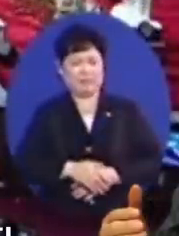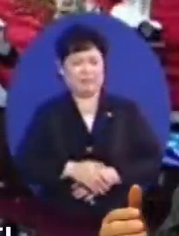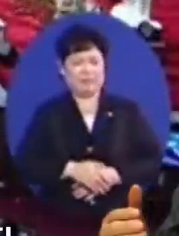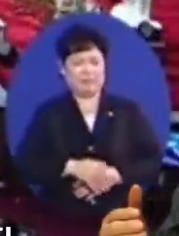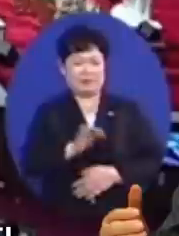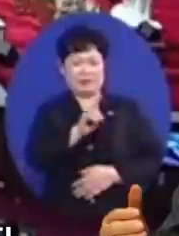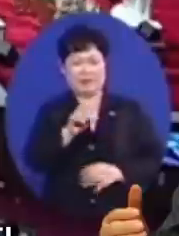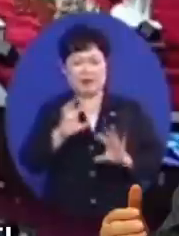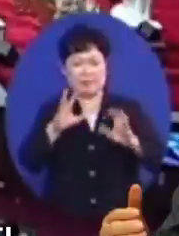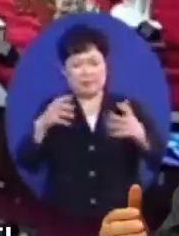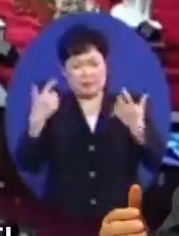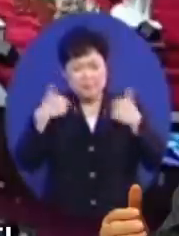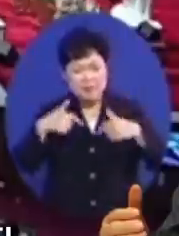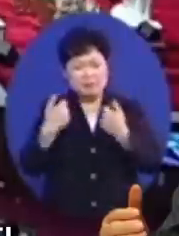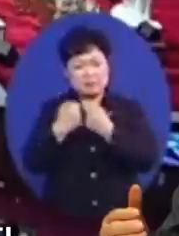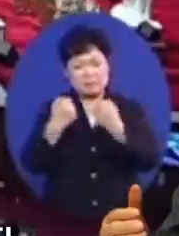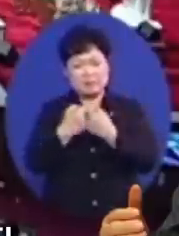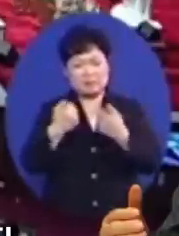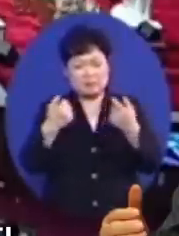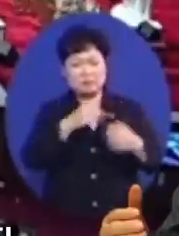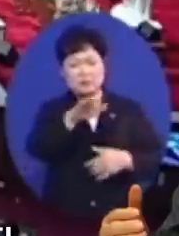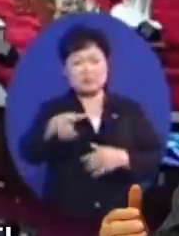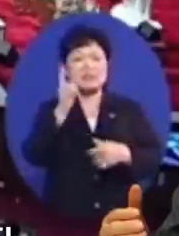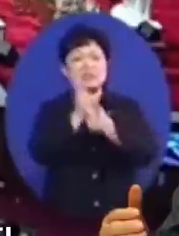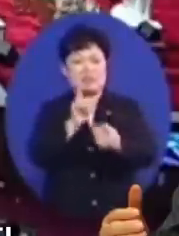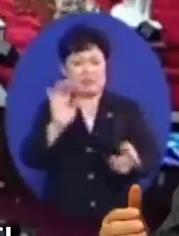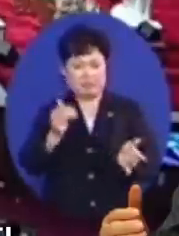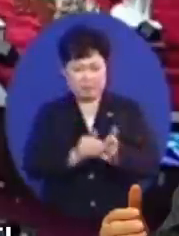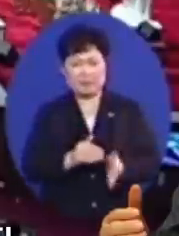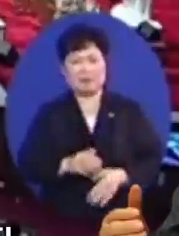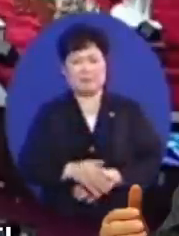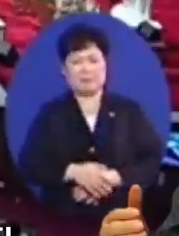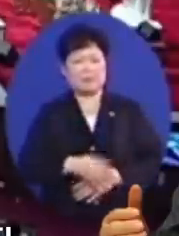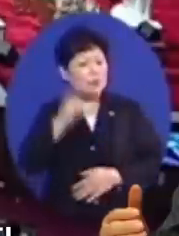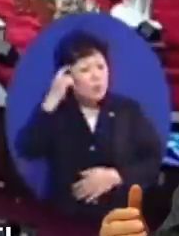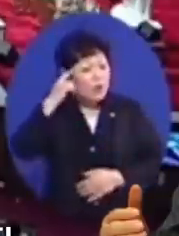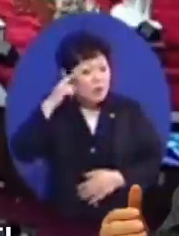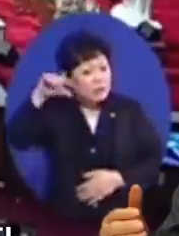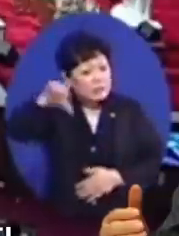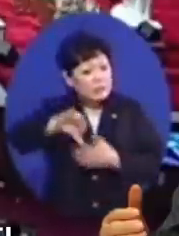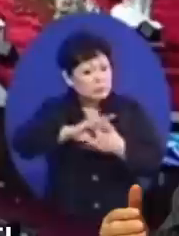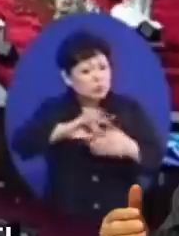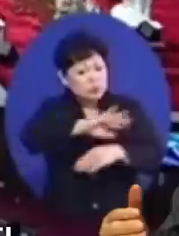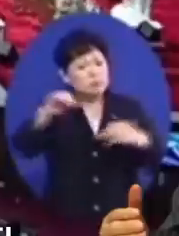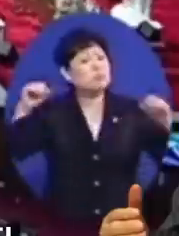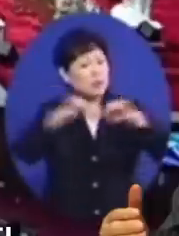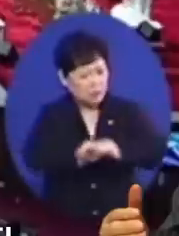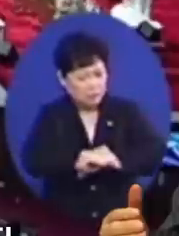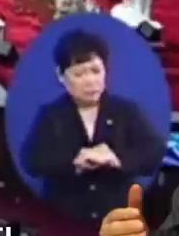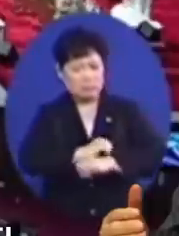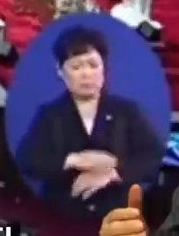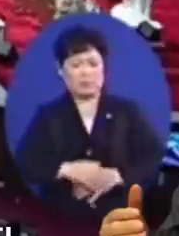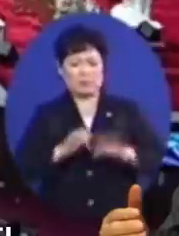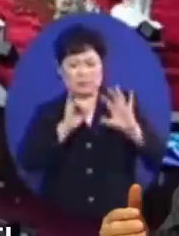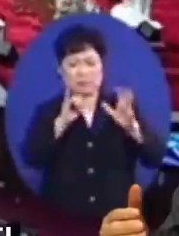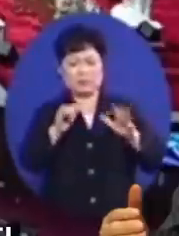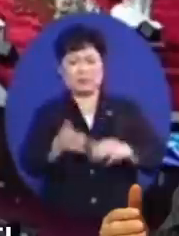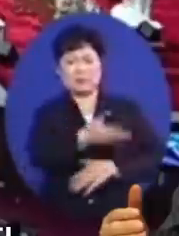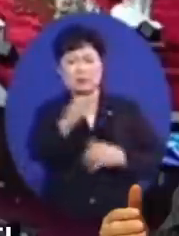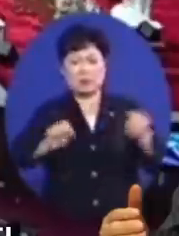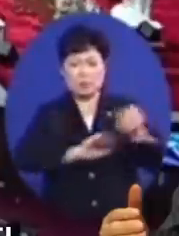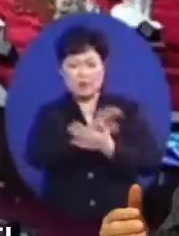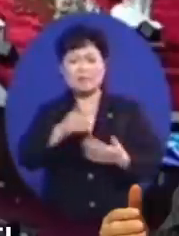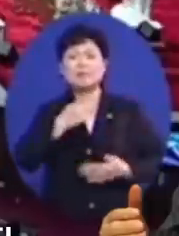아말렉과 매일 싸움에서 우리는 이겨야 되는 것입니다. 왜냐하면 지면 우리가 망하기 때문인 것입니다. 세상에서 너희가 환난을